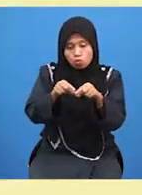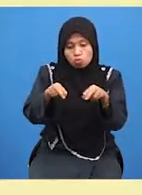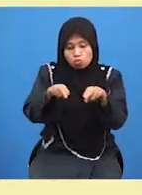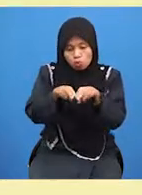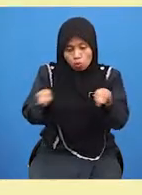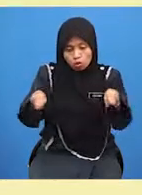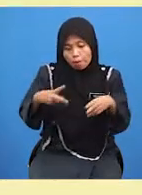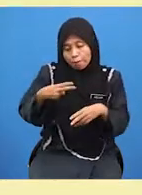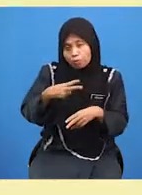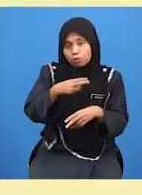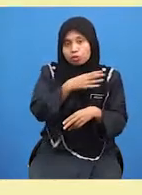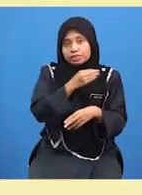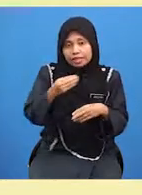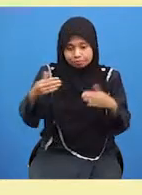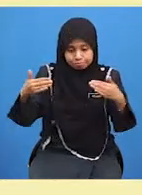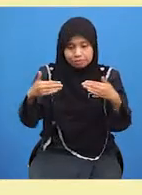memotong dan mencantum.